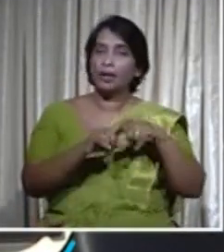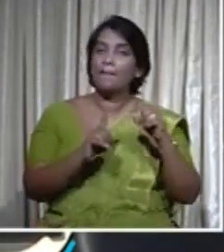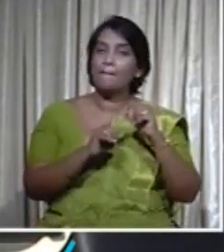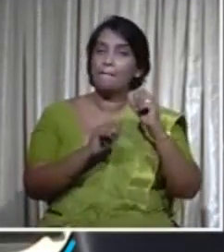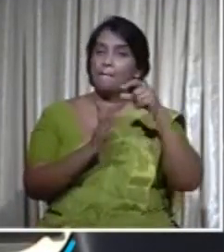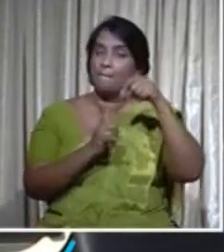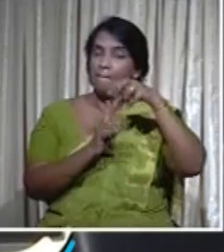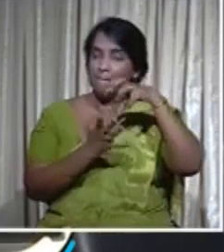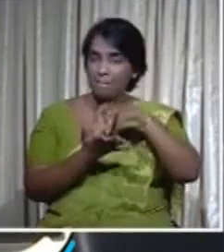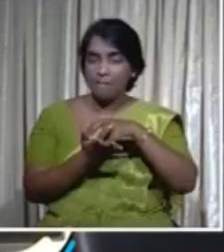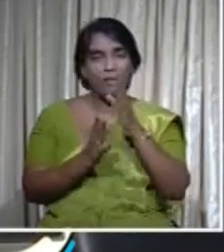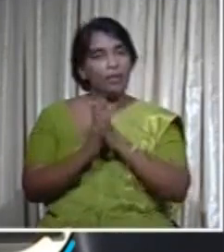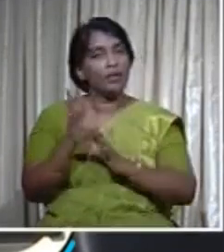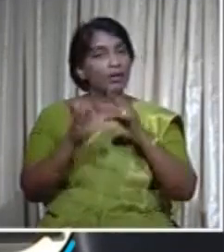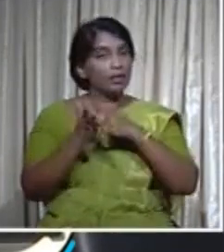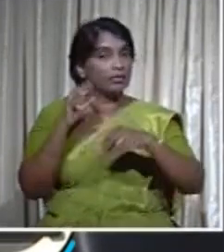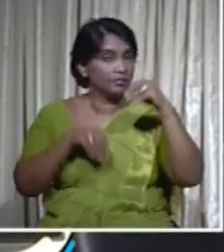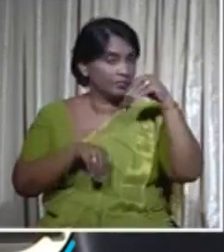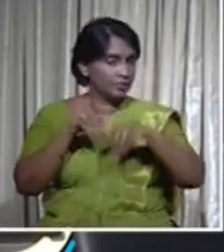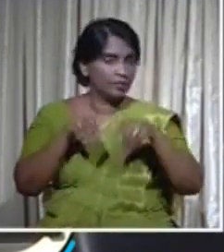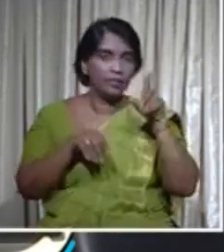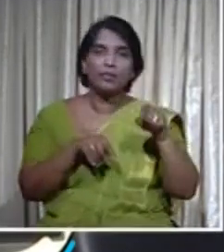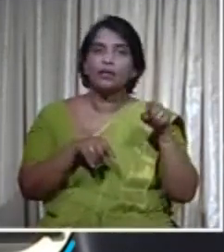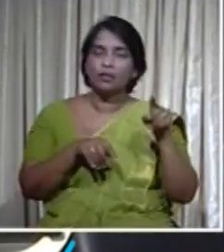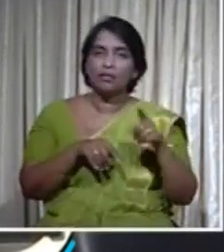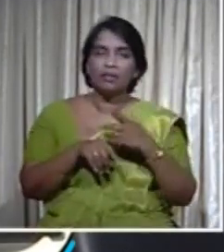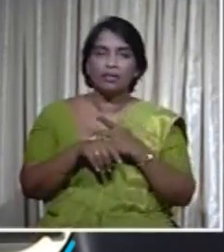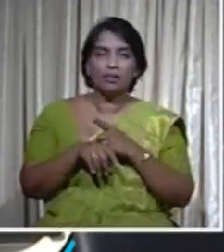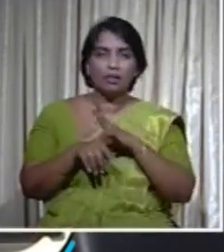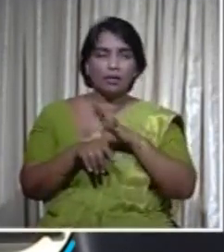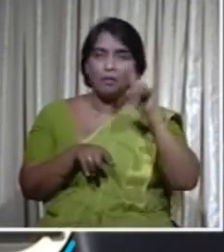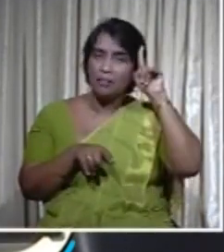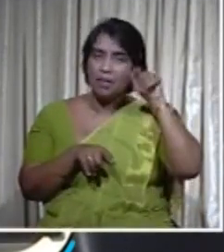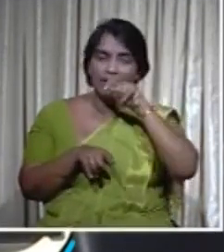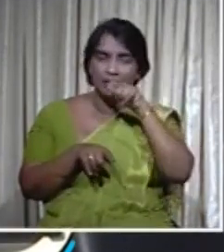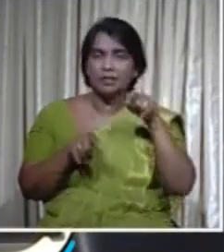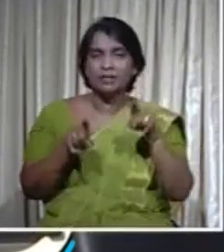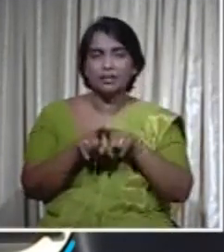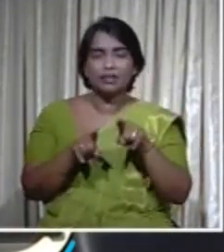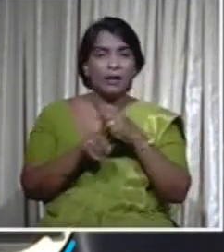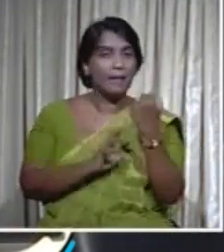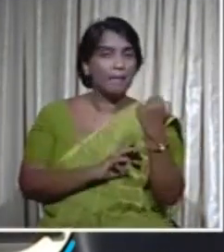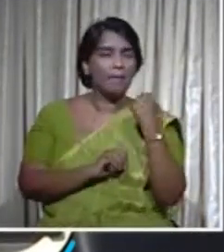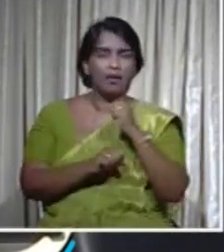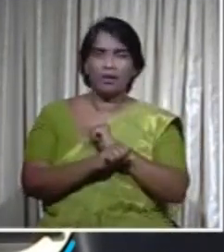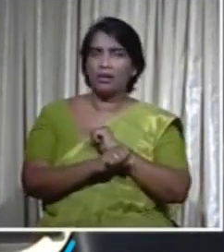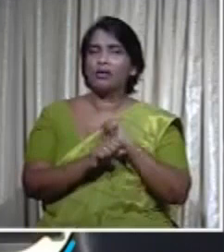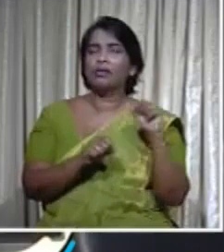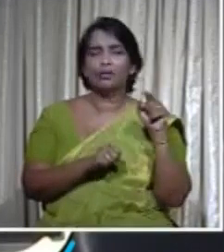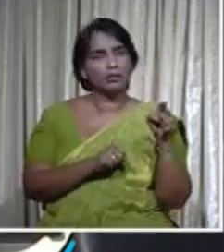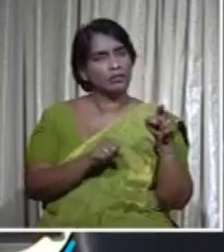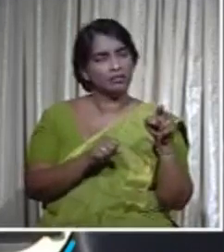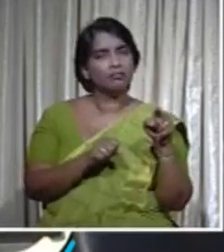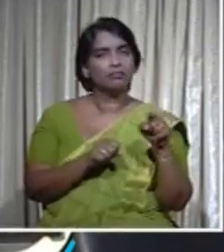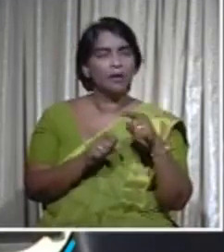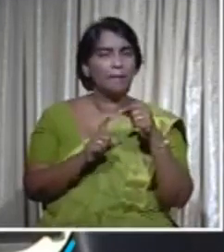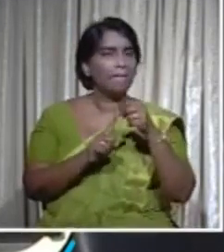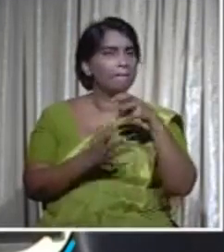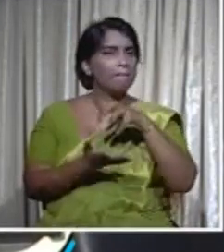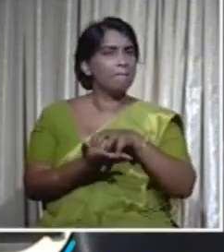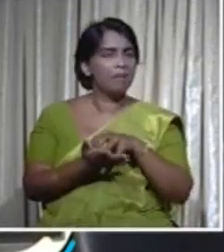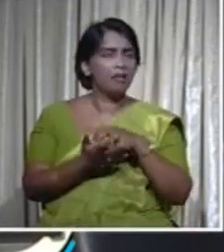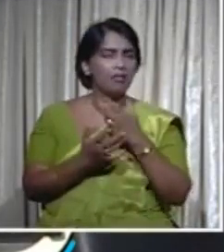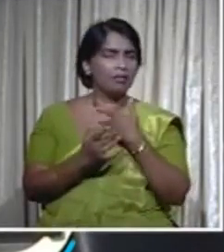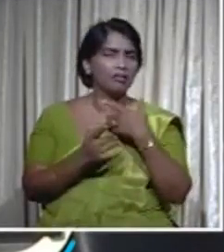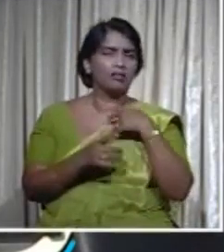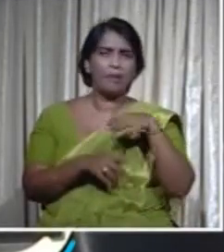எலும்பு கூடாக அதிகாரமற்ற அந்த மாகாண சபையை நாங்கள் ஏற்றுக்கொள்ள தயாராக இல்லை பல